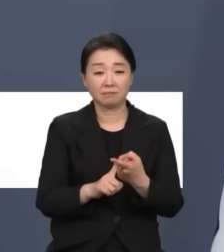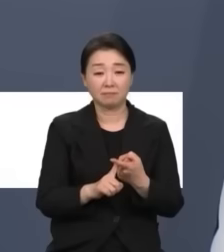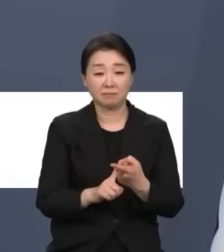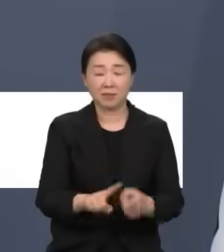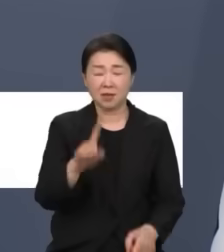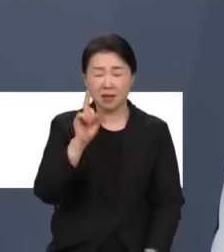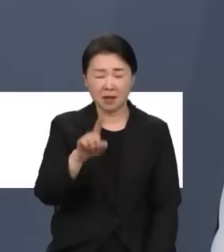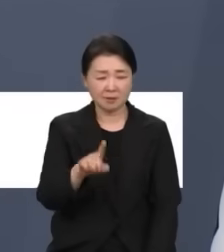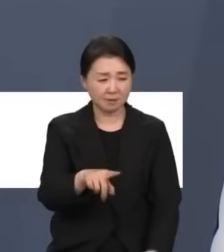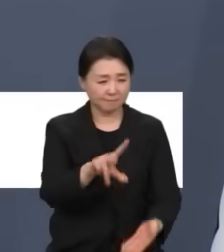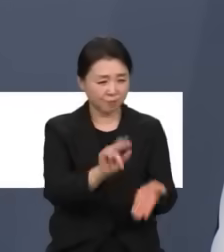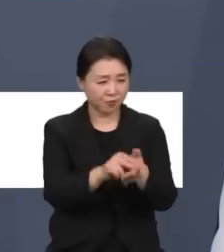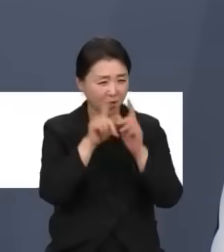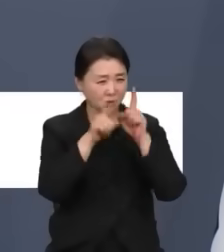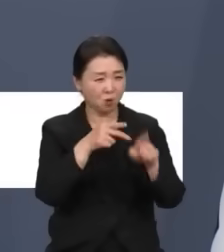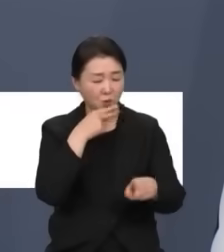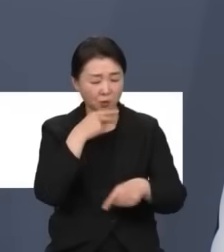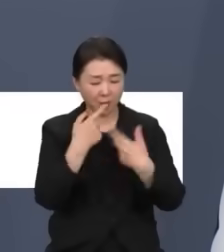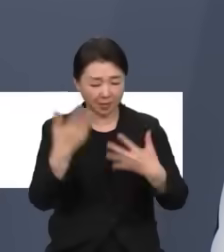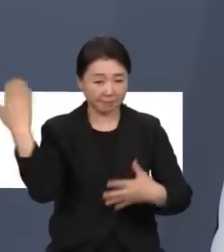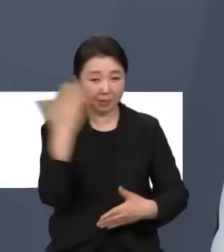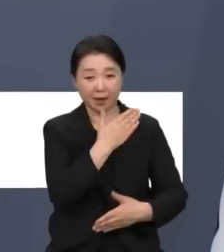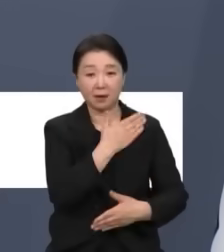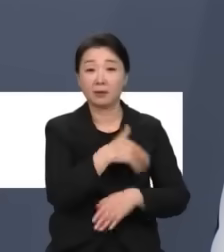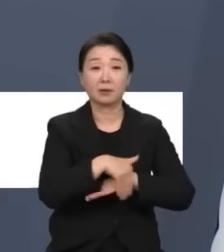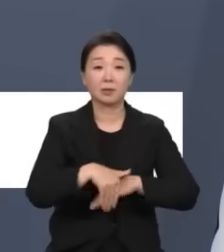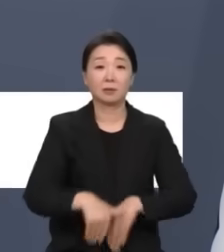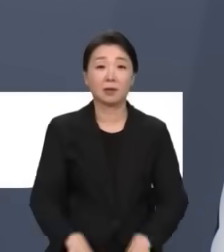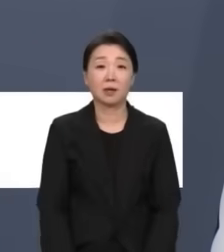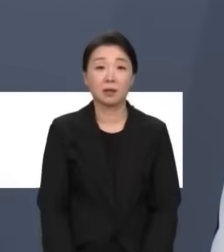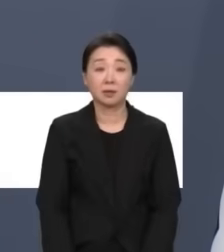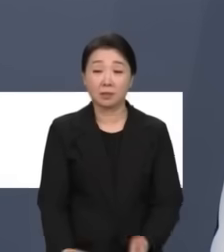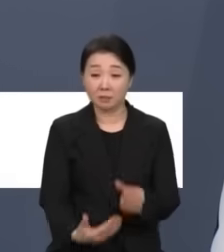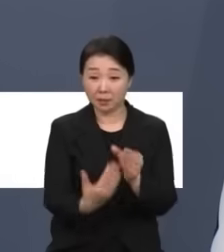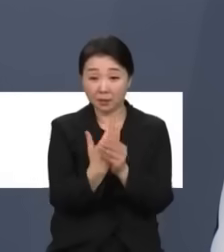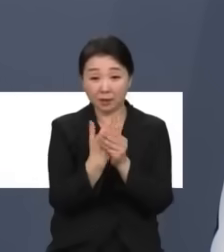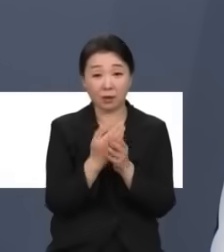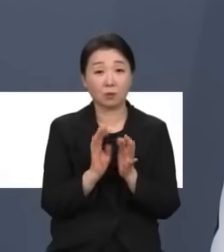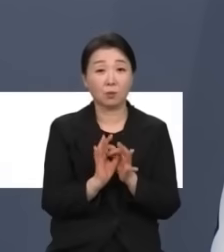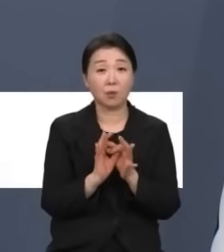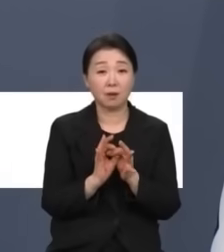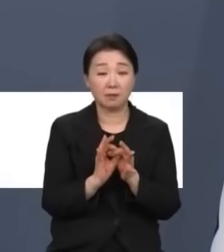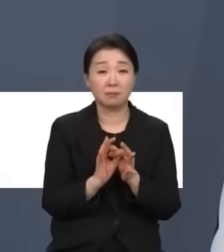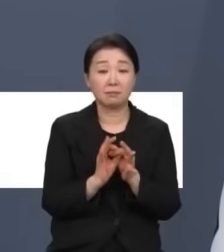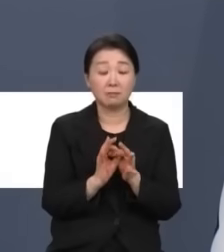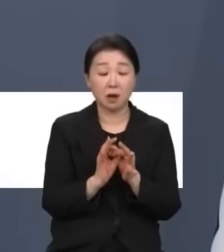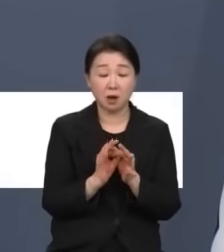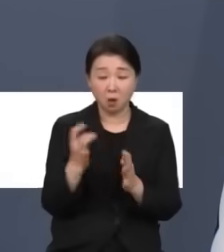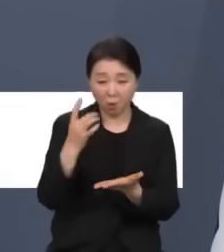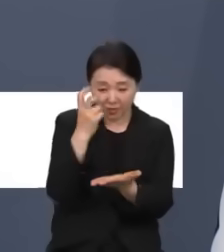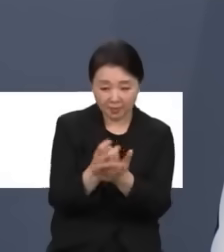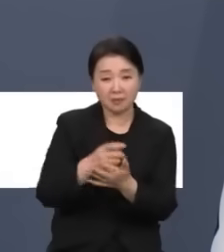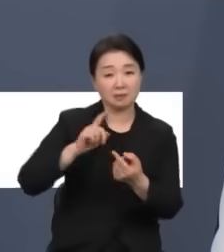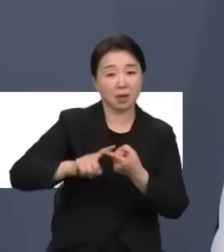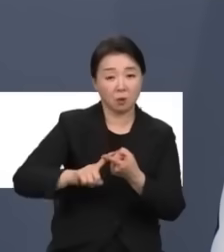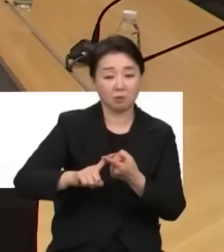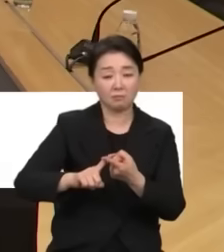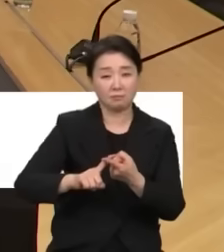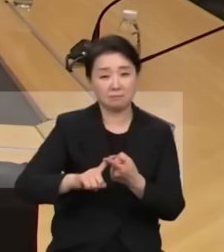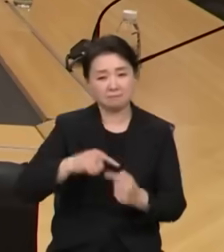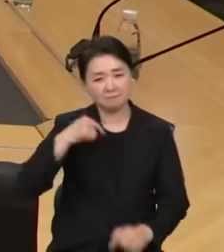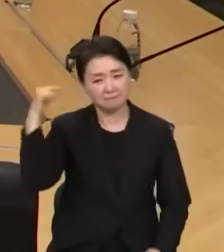한 점 의혹 없이 처리하고 있습니다. 이번 사안에 대해서도 동일한 원칙에 따라서